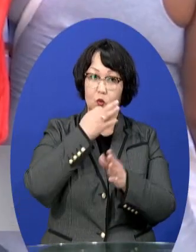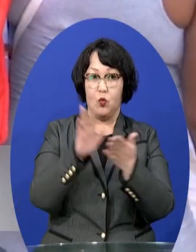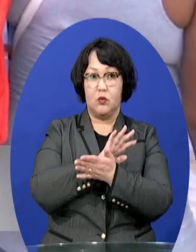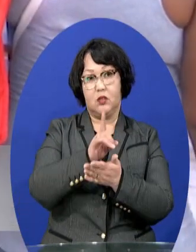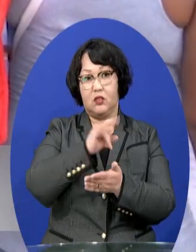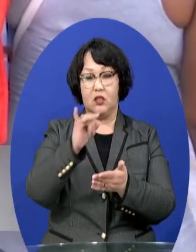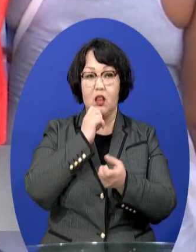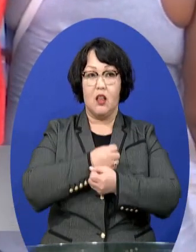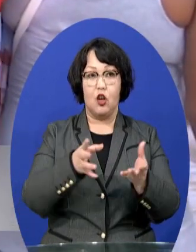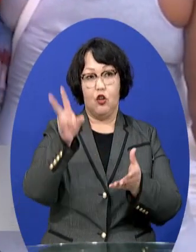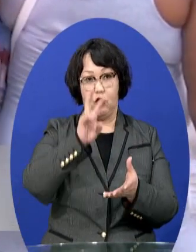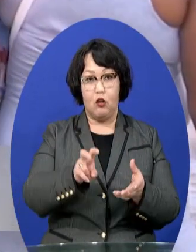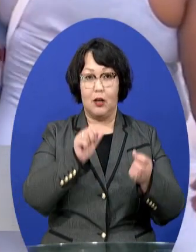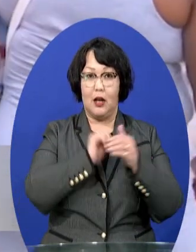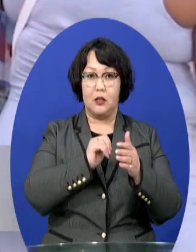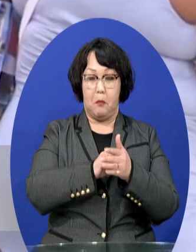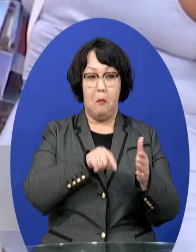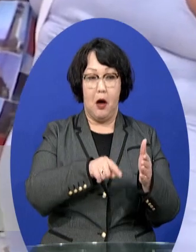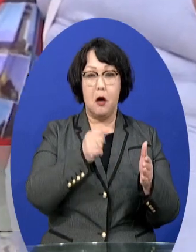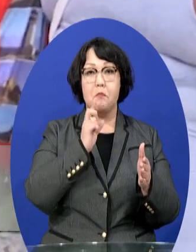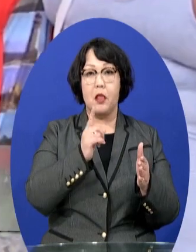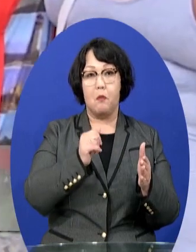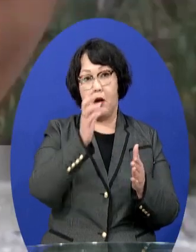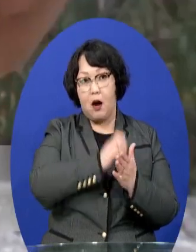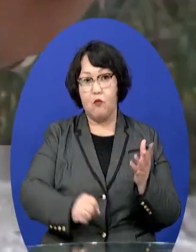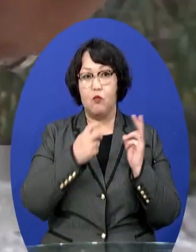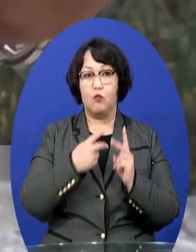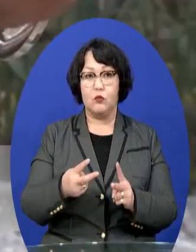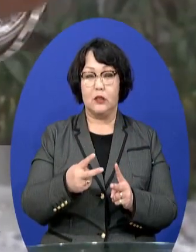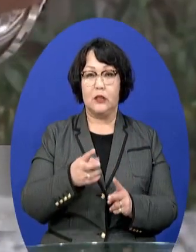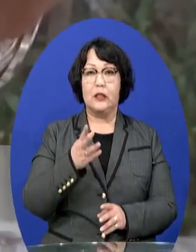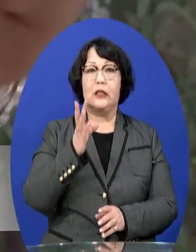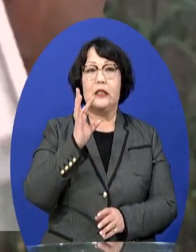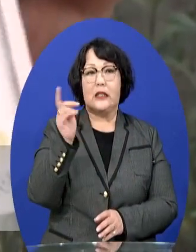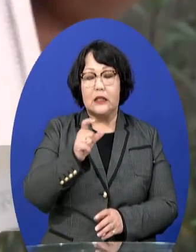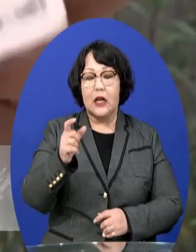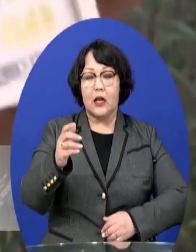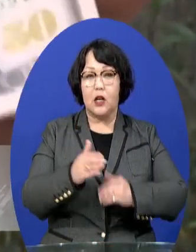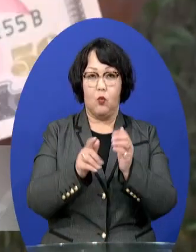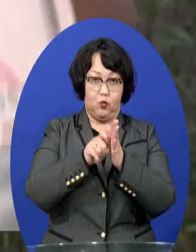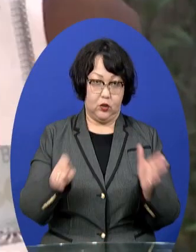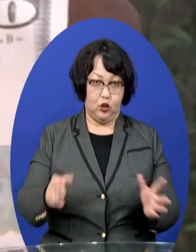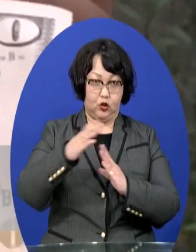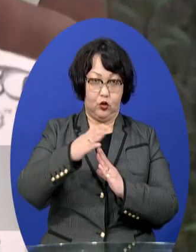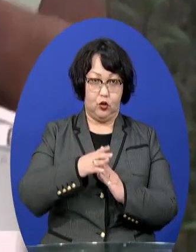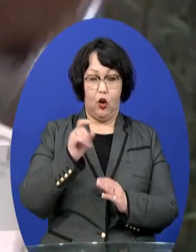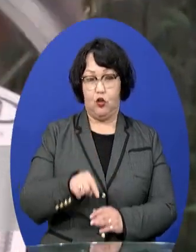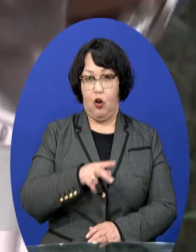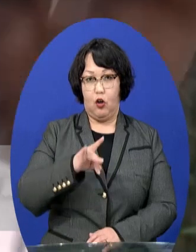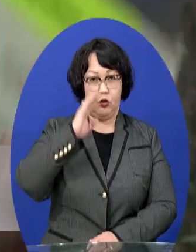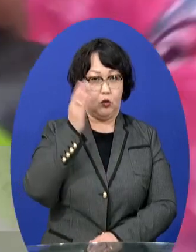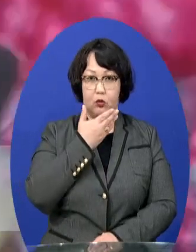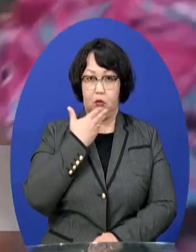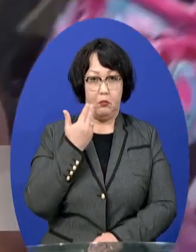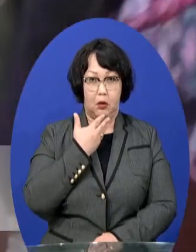Долларын хадгаламжаас бэлэн мөнгө авах болон хийх үйлчлэгээг хэдий ихэр хугацаагаар хязгаарлаж зогсоох нь одоогоор тодорхойгүй